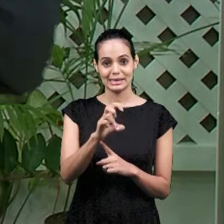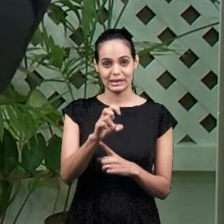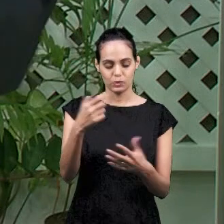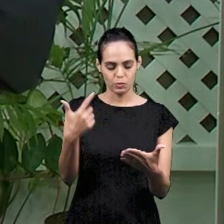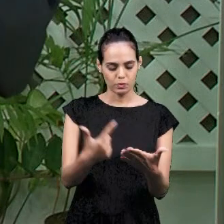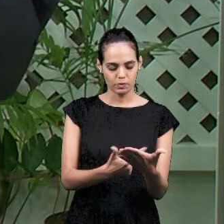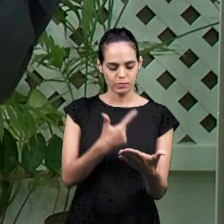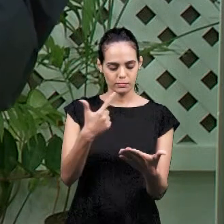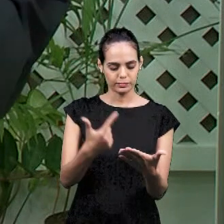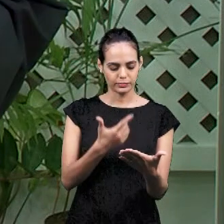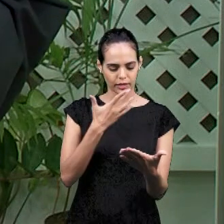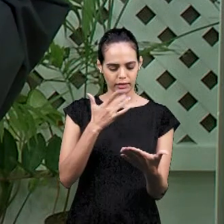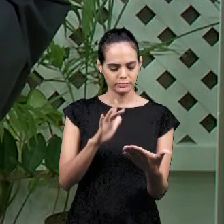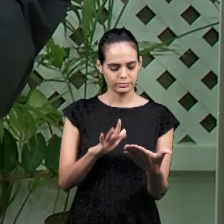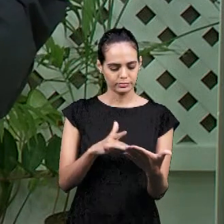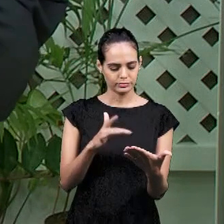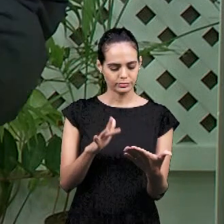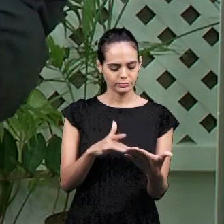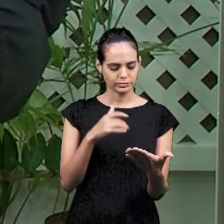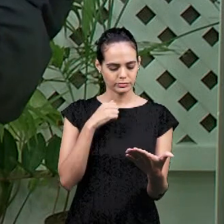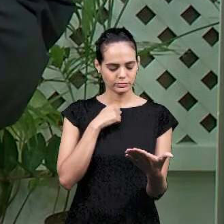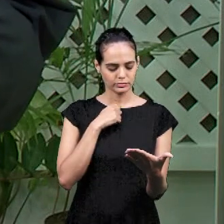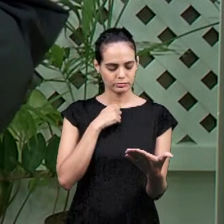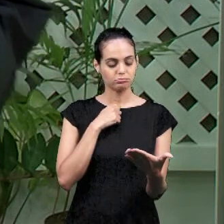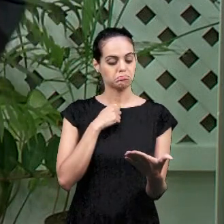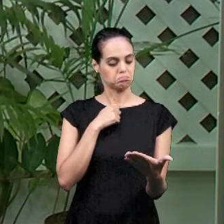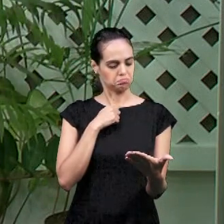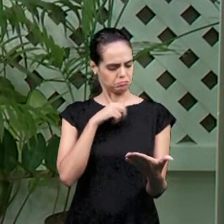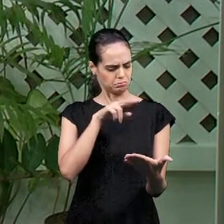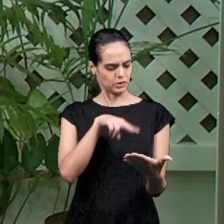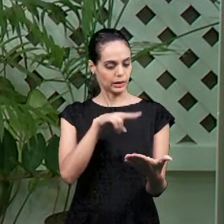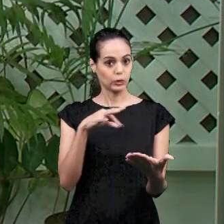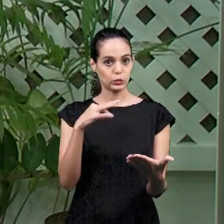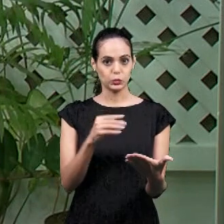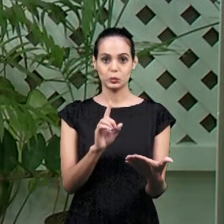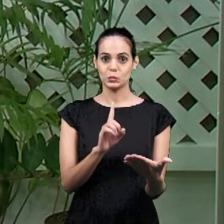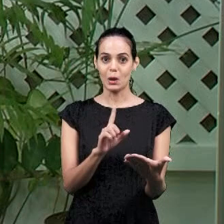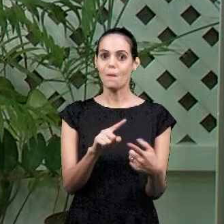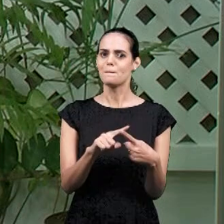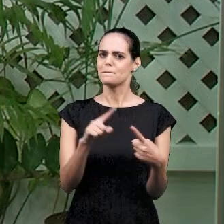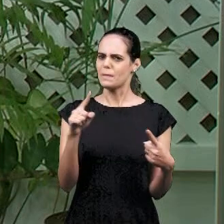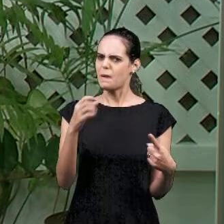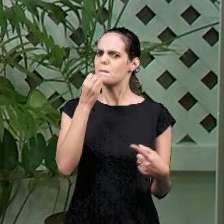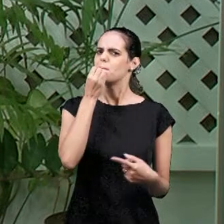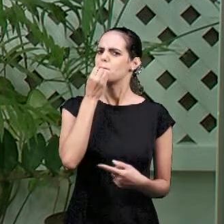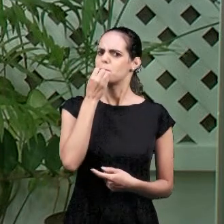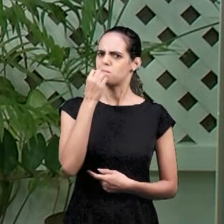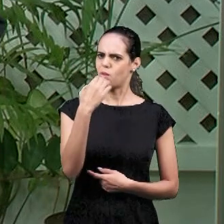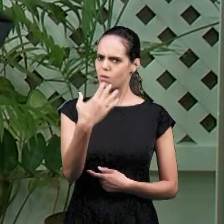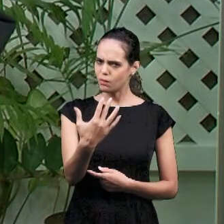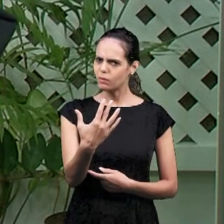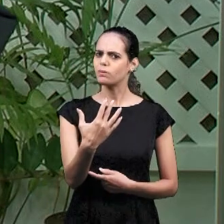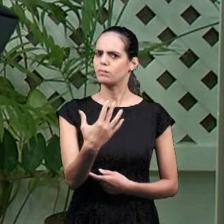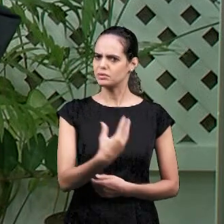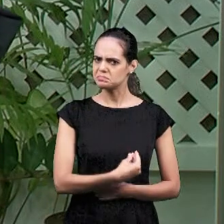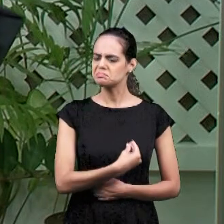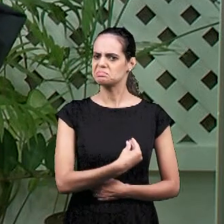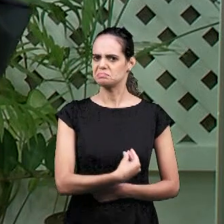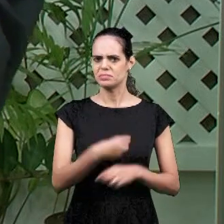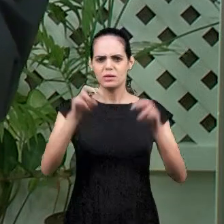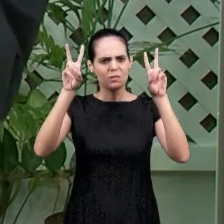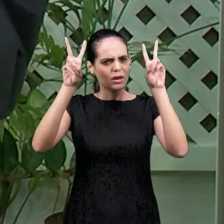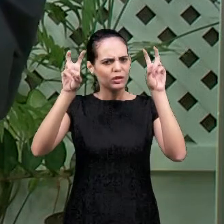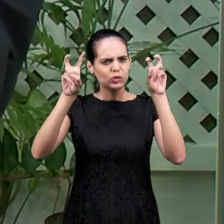Ce sont 35 pages. Donc, je n'ai pas pu le lire, mais c'est une participation extraordinaire des